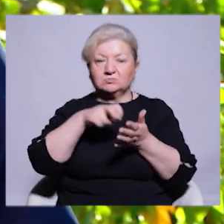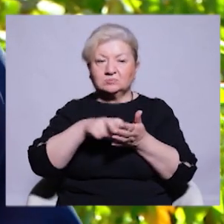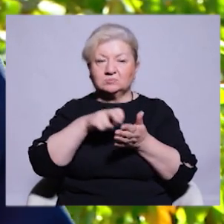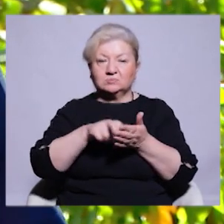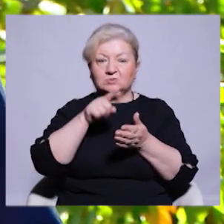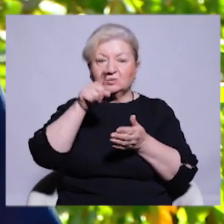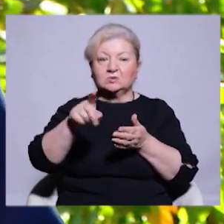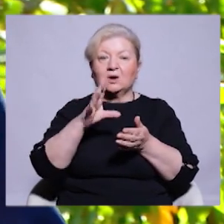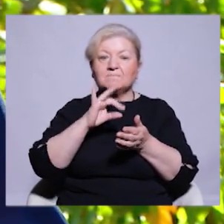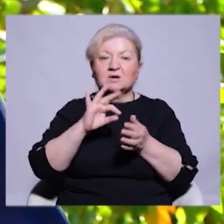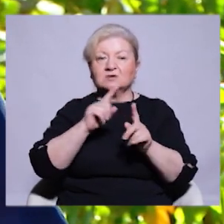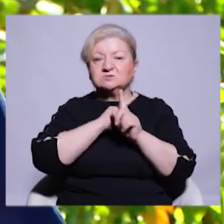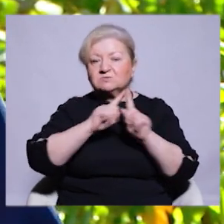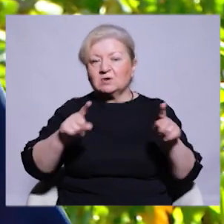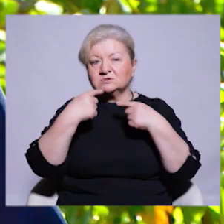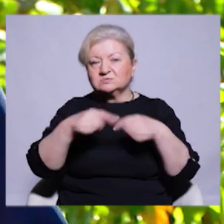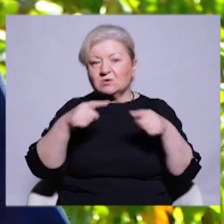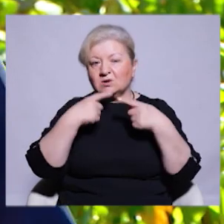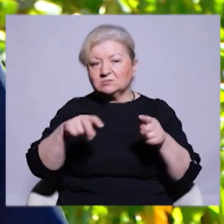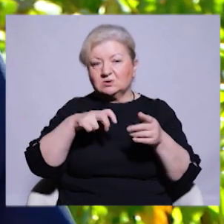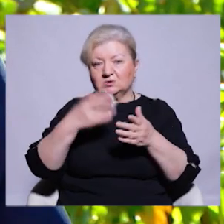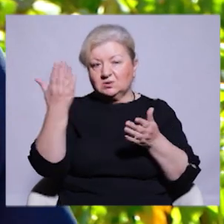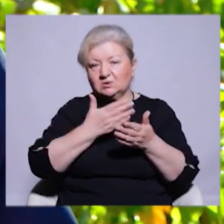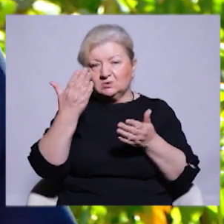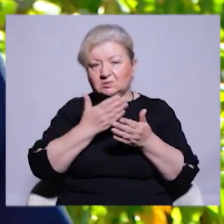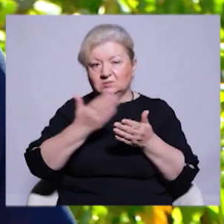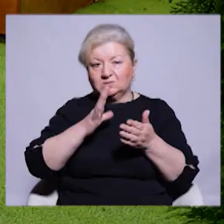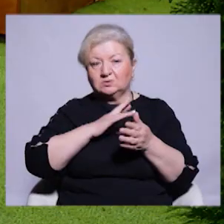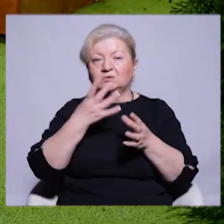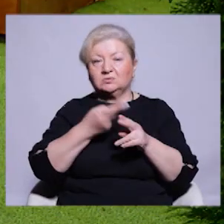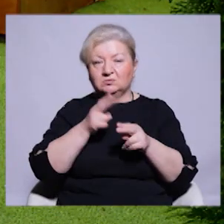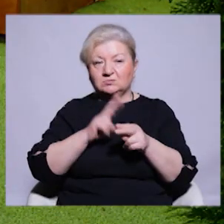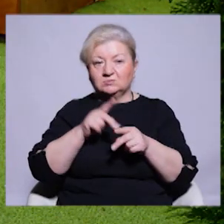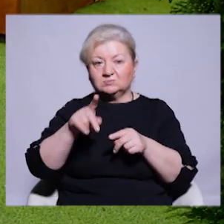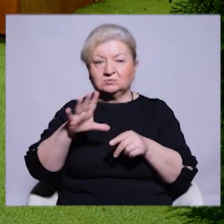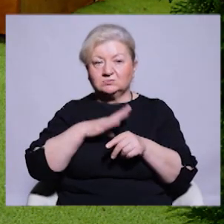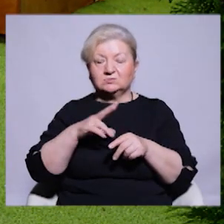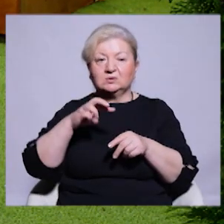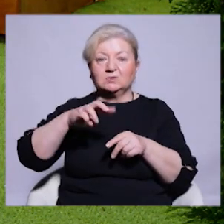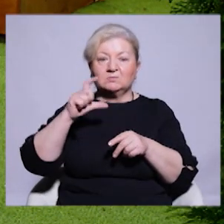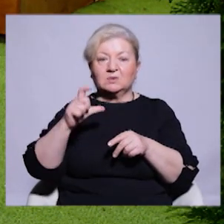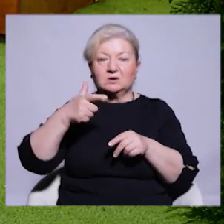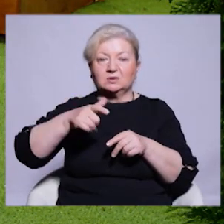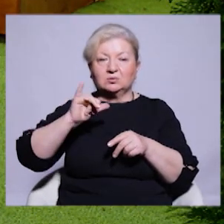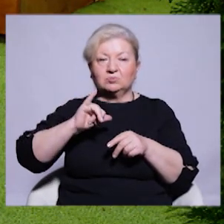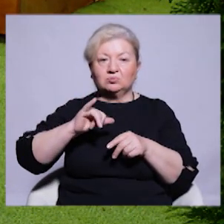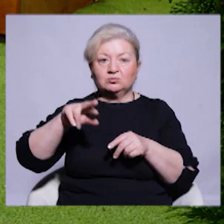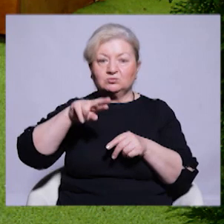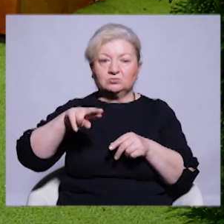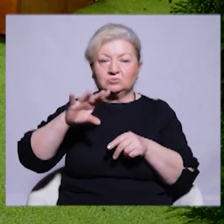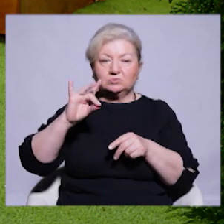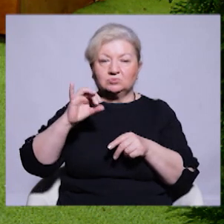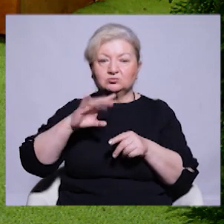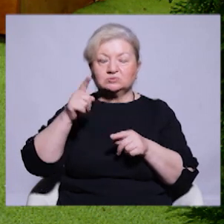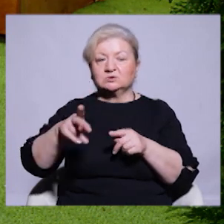რომ ეს მიქაელი რაღაცა სხვანაირად ქადაგებს. გარდა ამისა, როგორც ჩანს, იგი იყო მეგუდრუცე. მეგუდრუცე რას ნიშნავს? გუდრუცი ბავშვობა